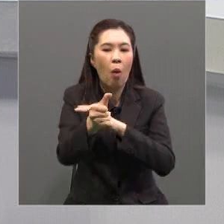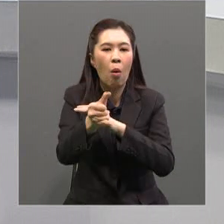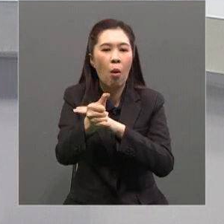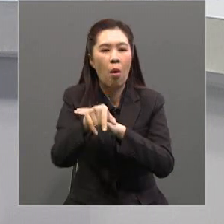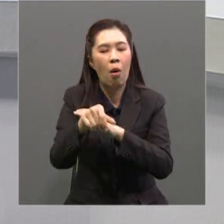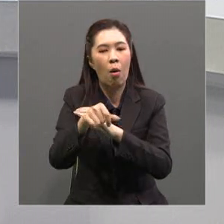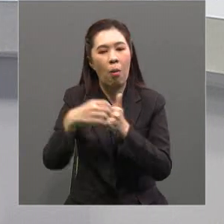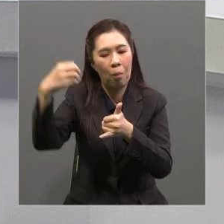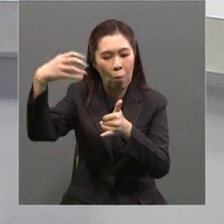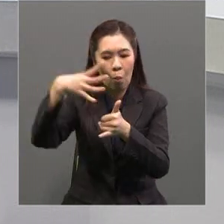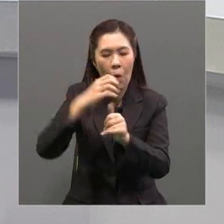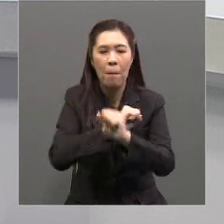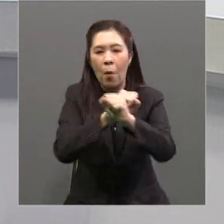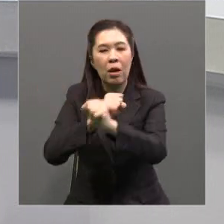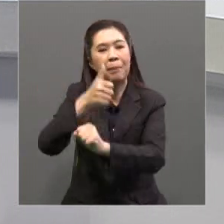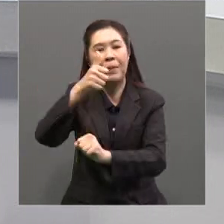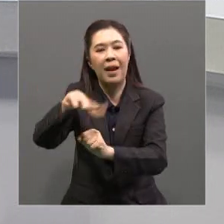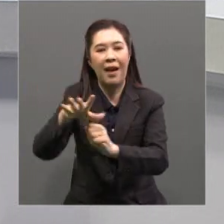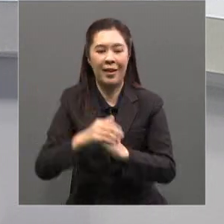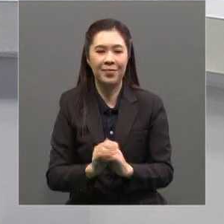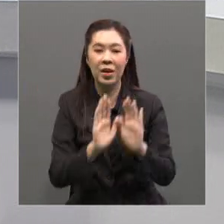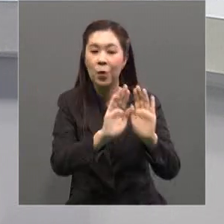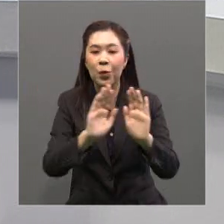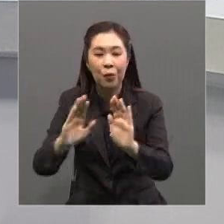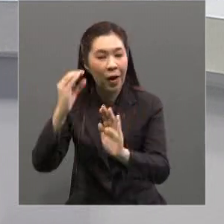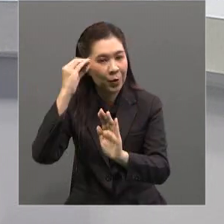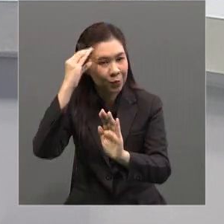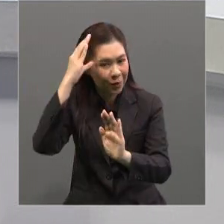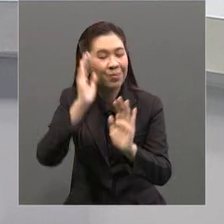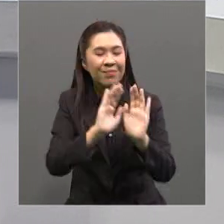ได้ มันยังกัน UV ไม่ได้อันนี้ก็ฝากเอาไว้เป็นเกร็ดความรู้เล็กๆน้อยๆสักนิดนึงนะคะ